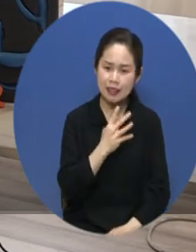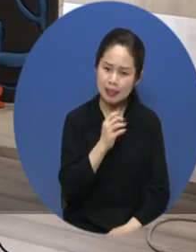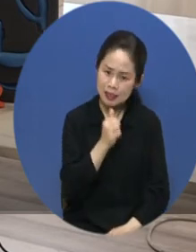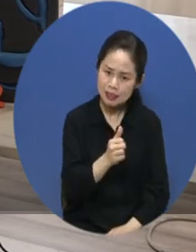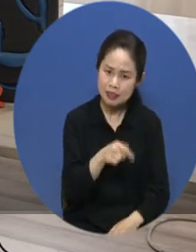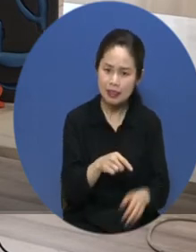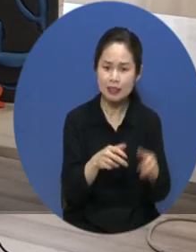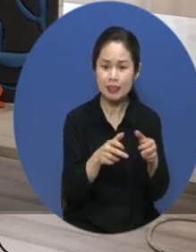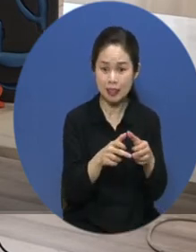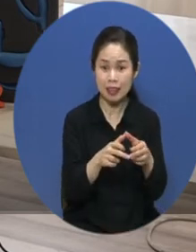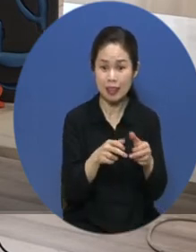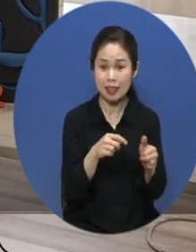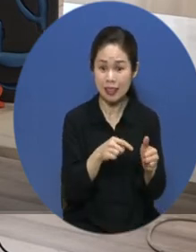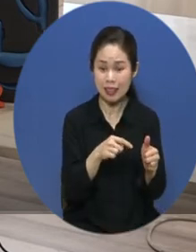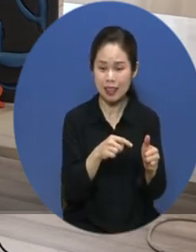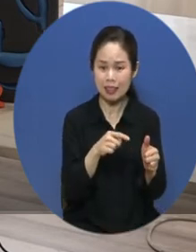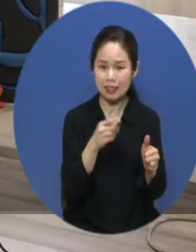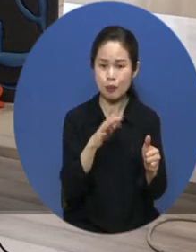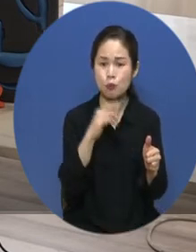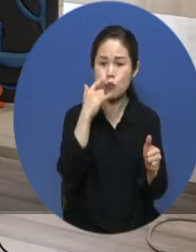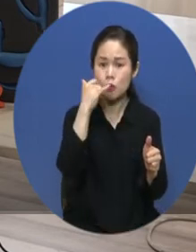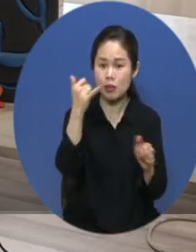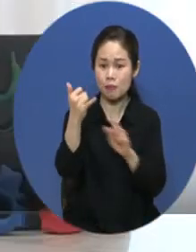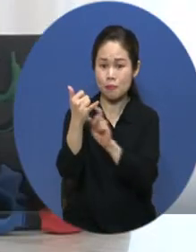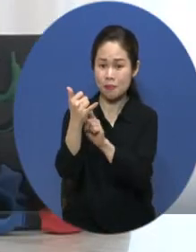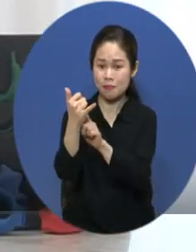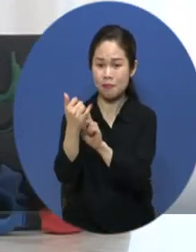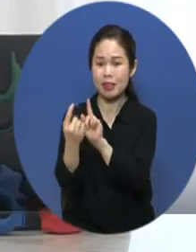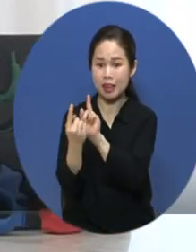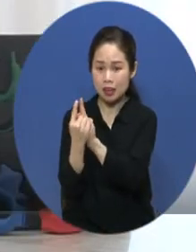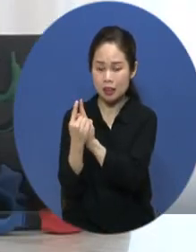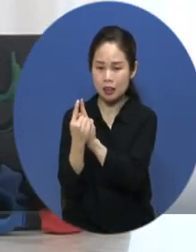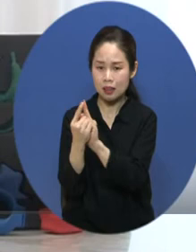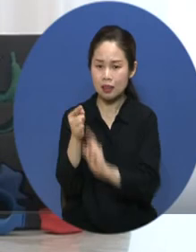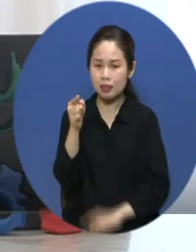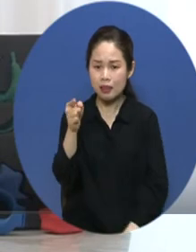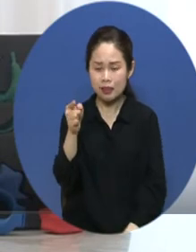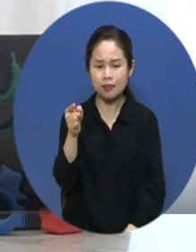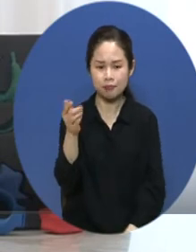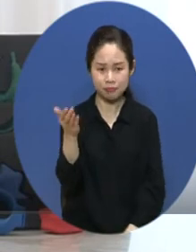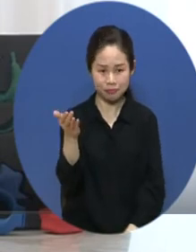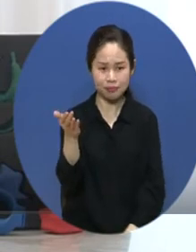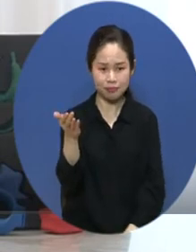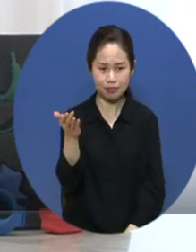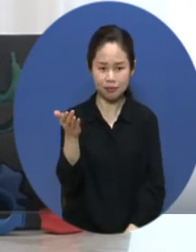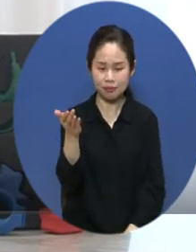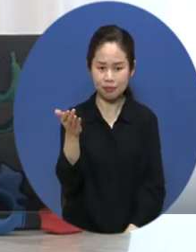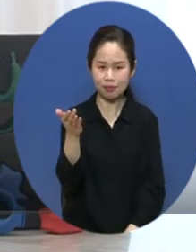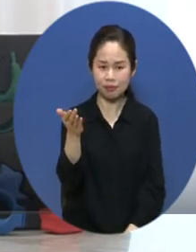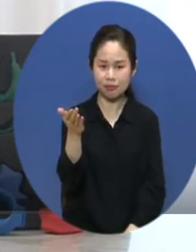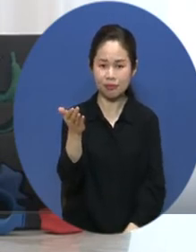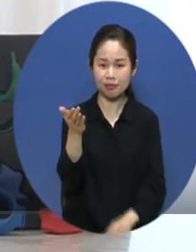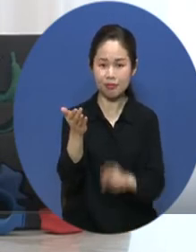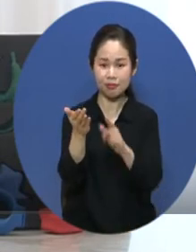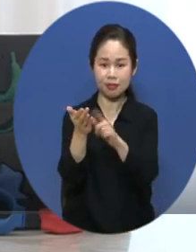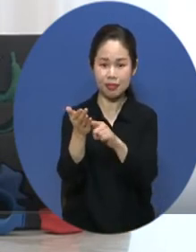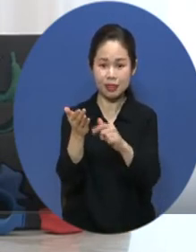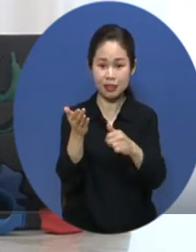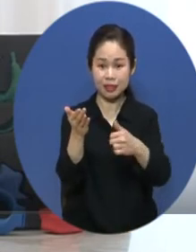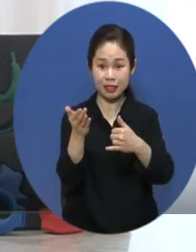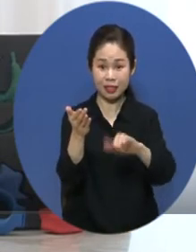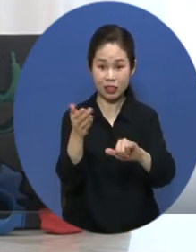가진 학부모님을 만났어요. 그분 같은 경우에는 이제 그 부모님의